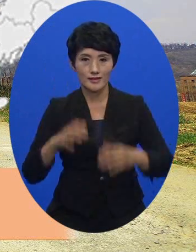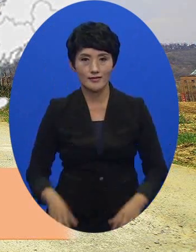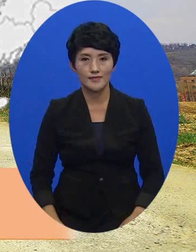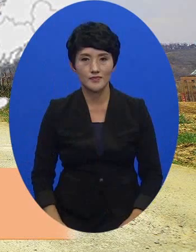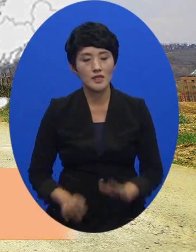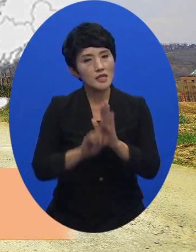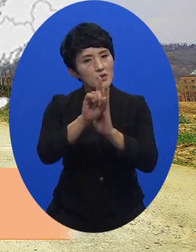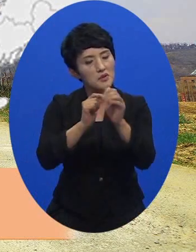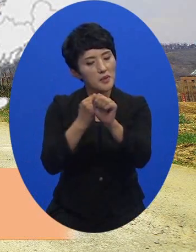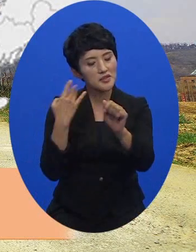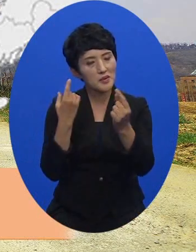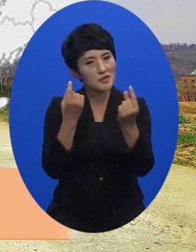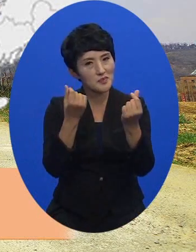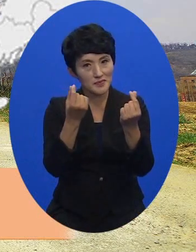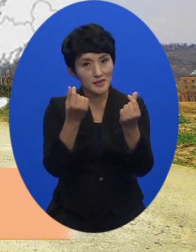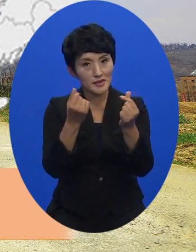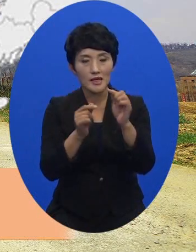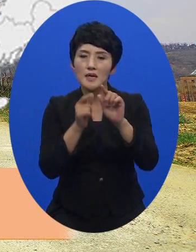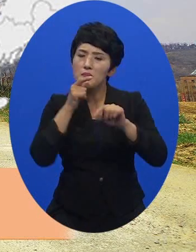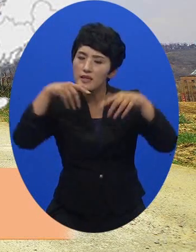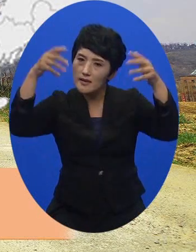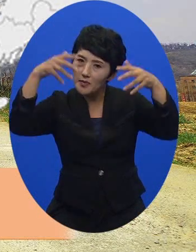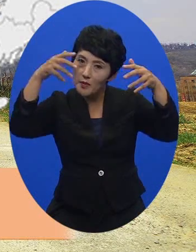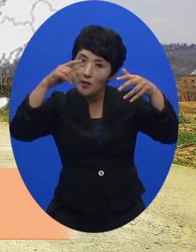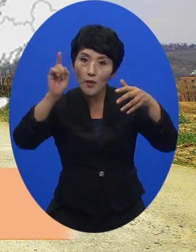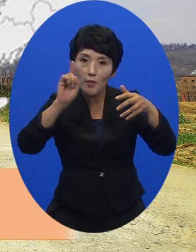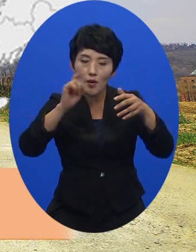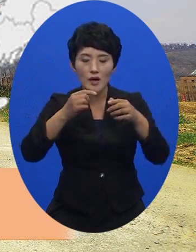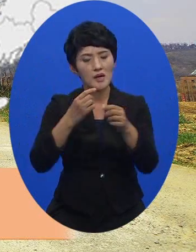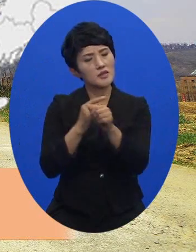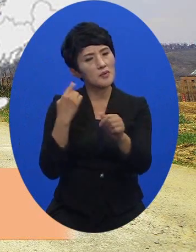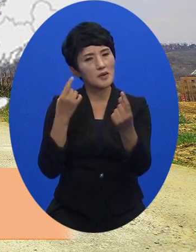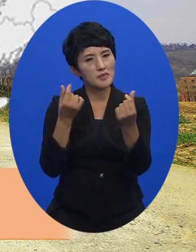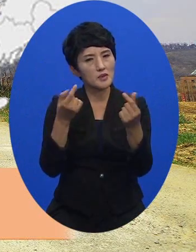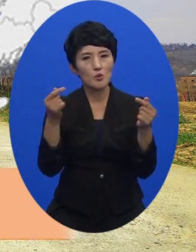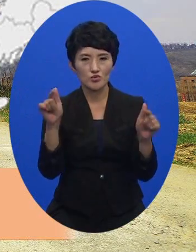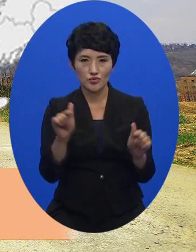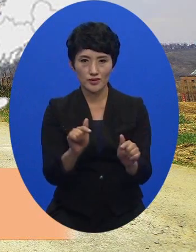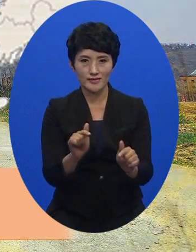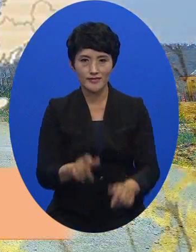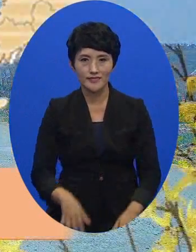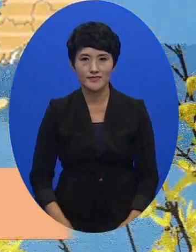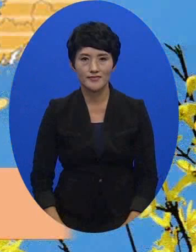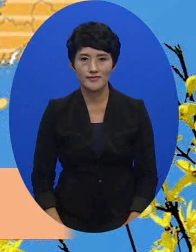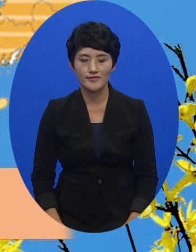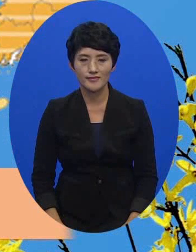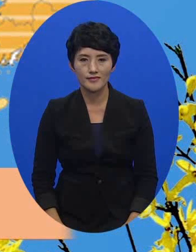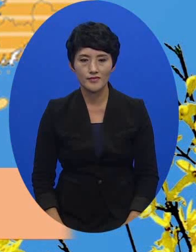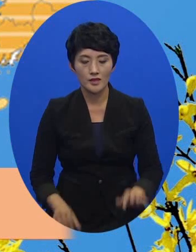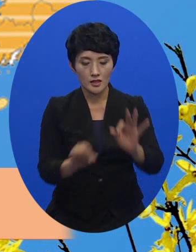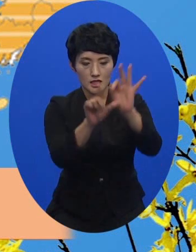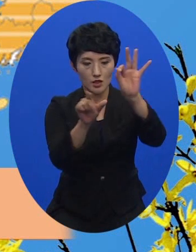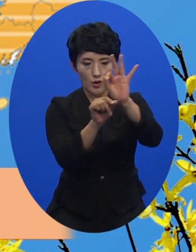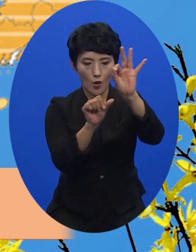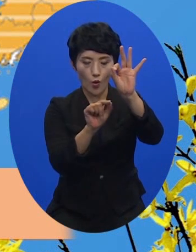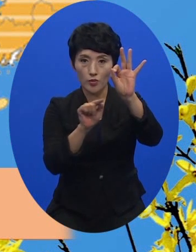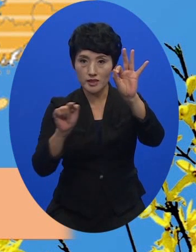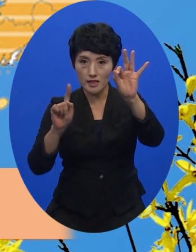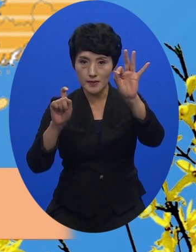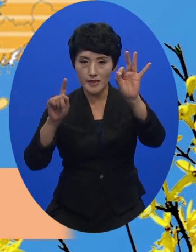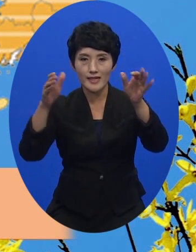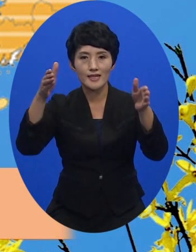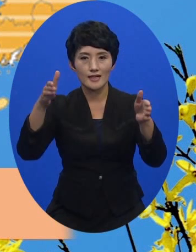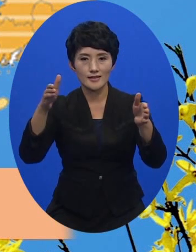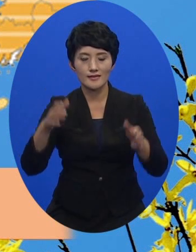기온은 평년과 비슷하겠다 꼬 강수량은 평년과 비슷하거나 적겠습니다 10월 5일부터 10월